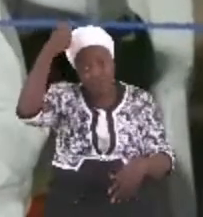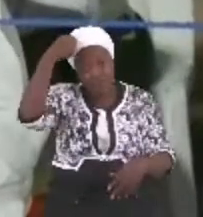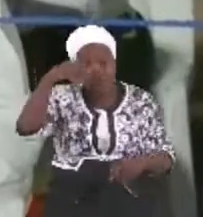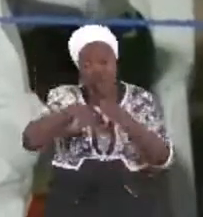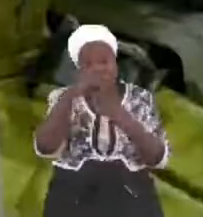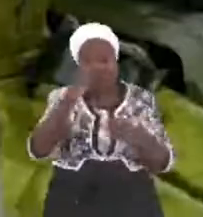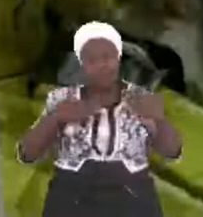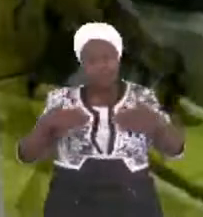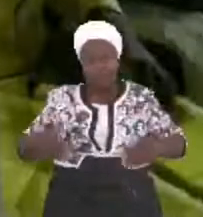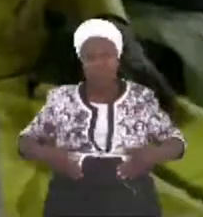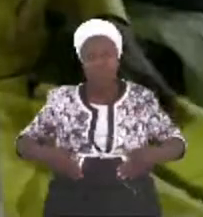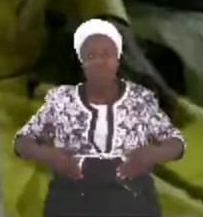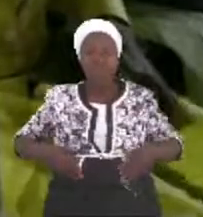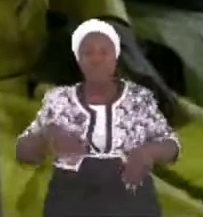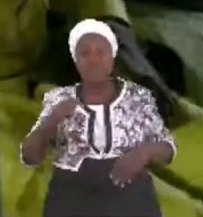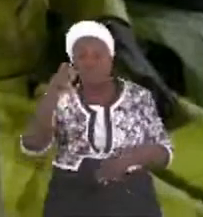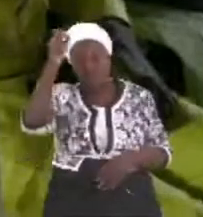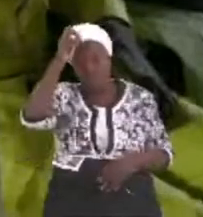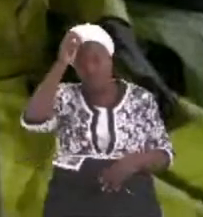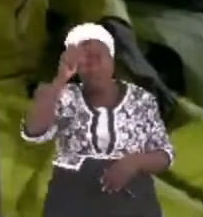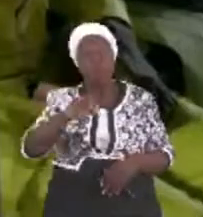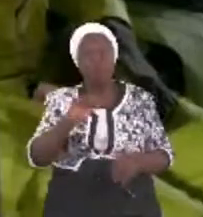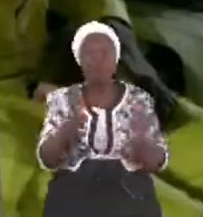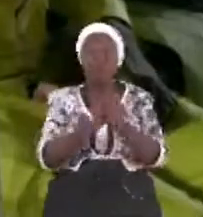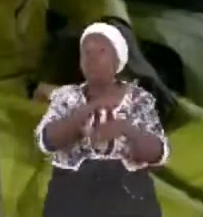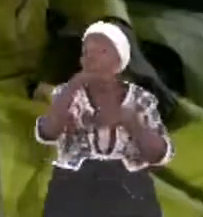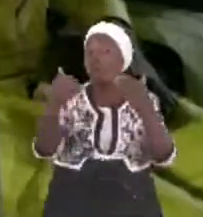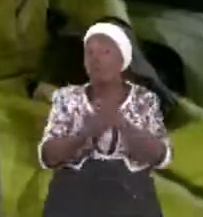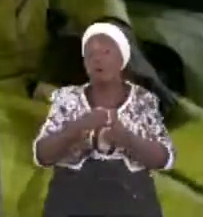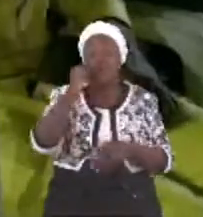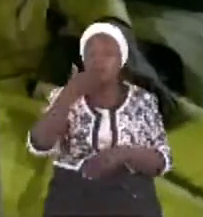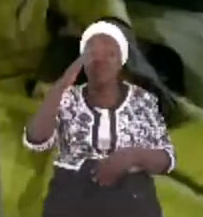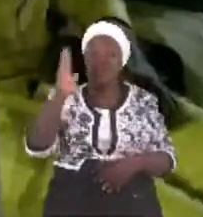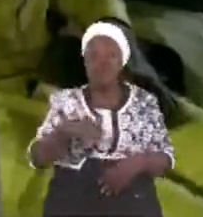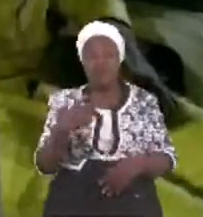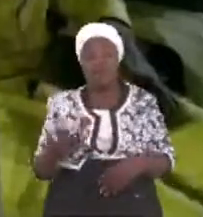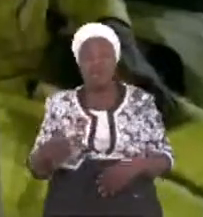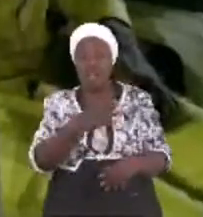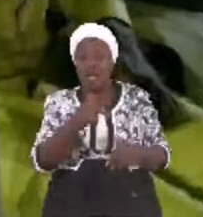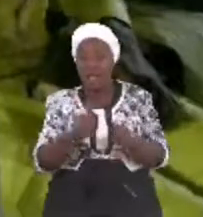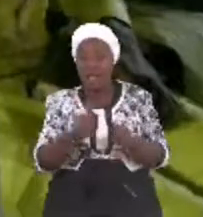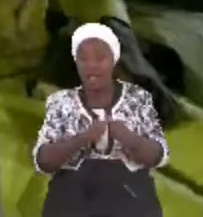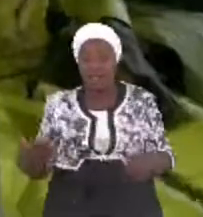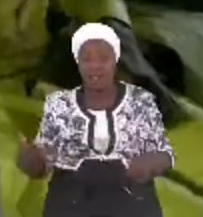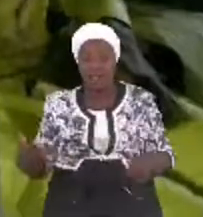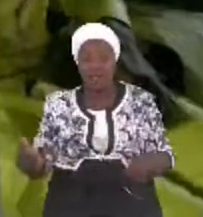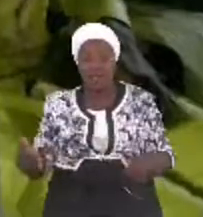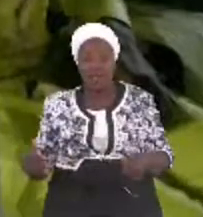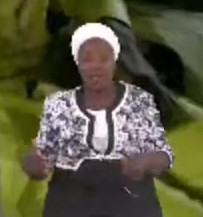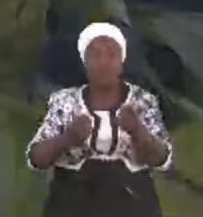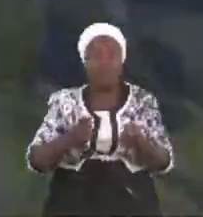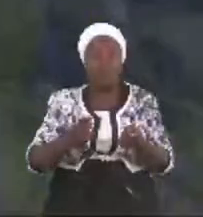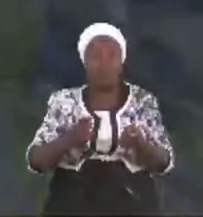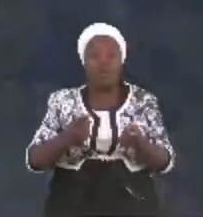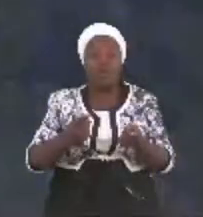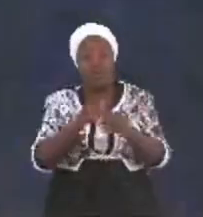de ton corps. Le démon, avec toutes ses mauvaises œuvres, tout est ôté